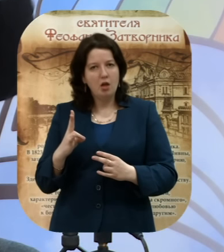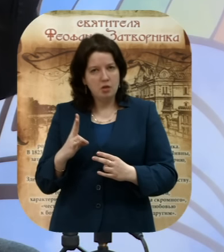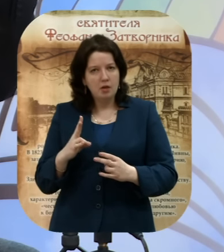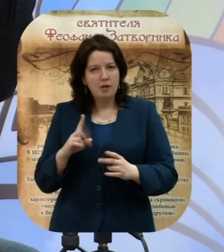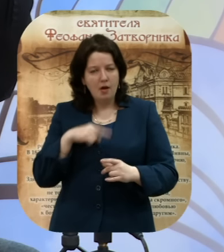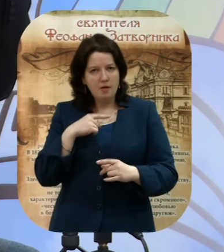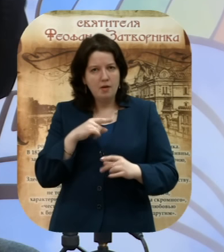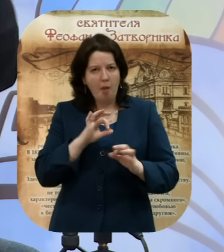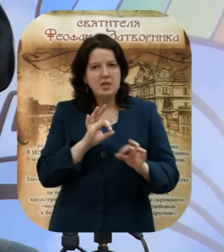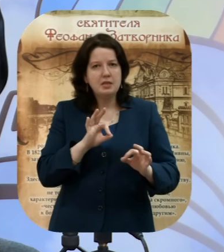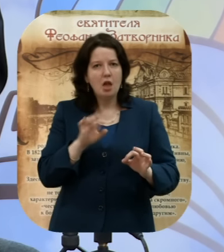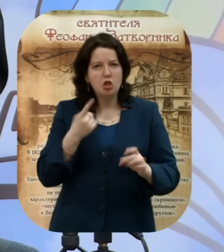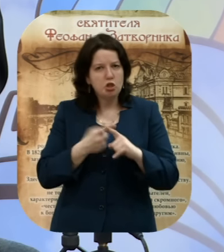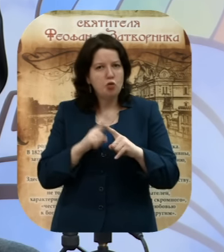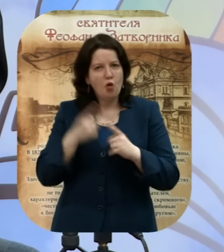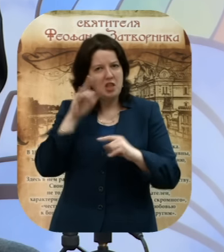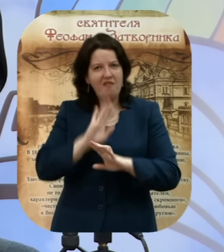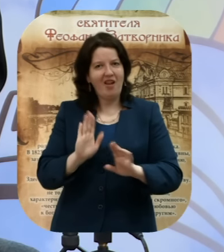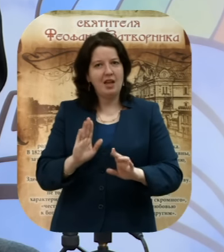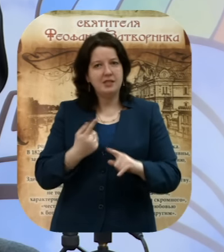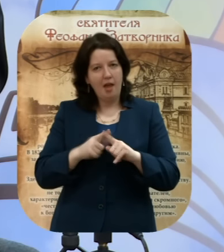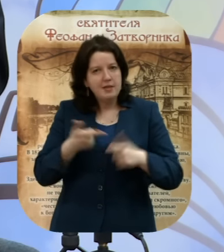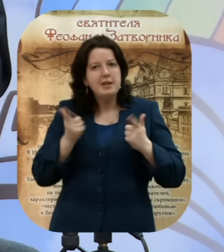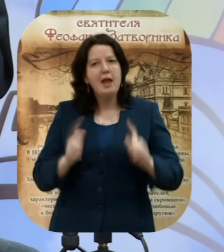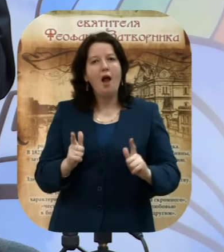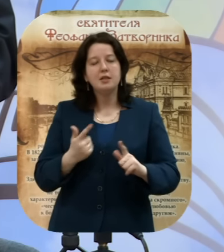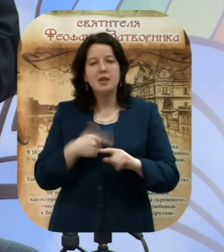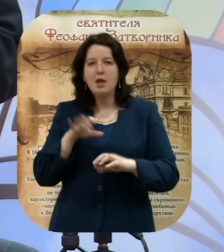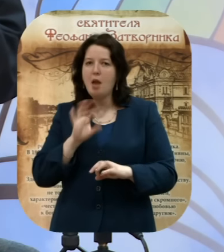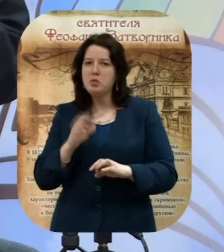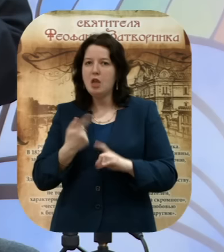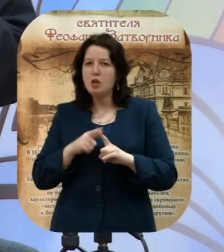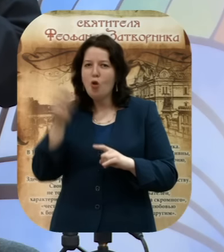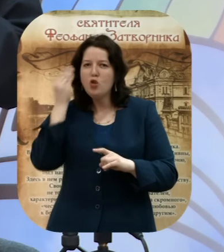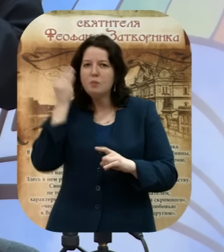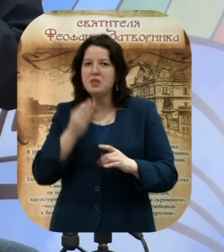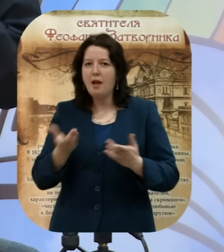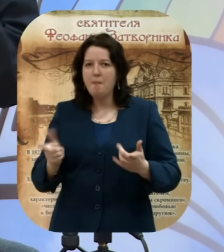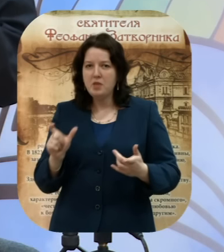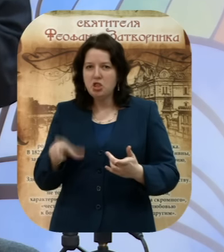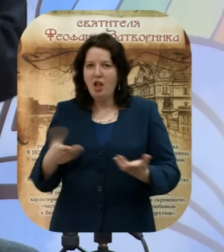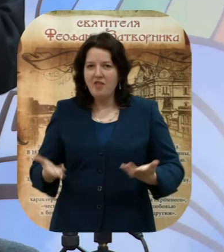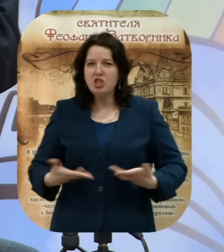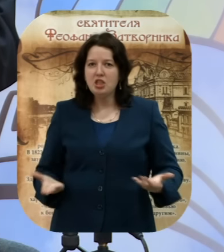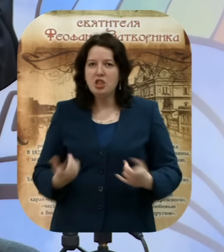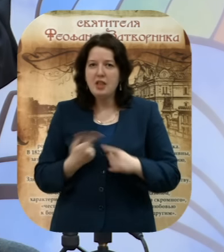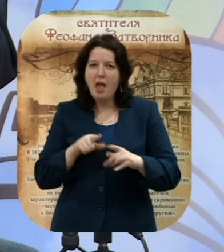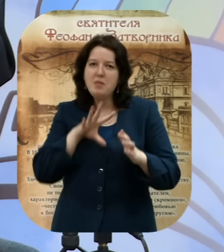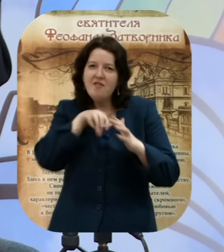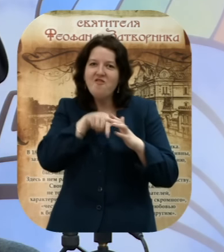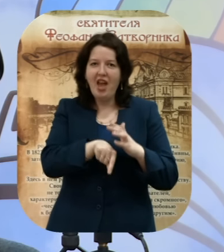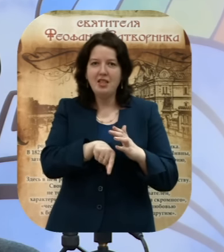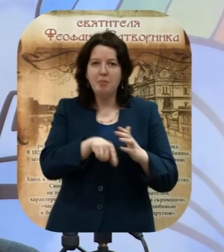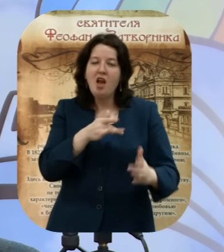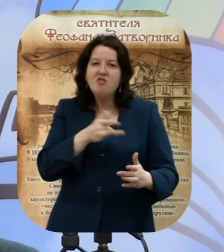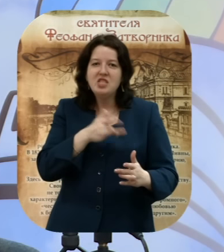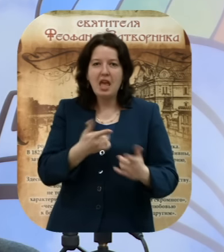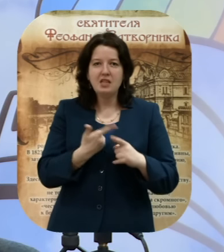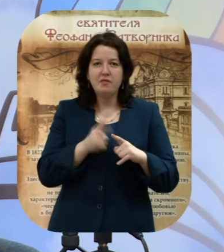не фантазии, а реальность. И говорит, что самая суть человеческой жизни именно здесь, в этом сердце,